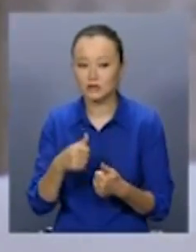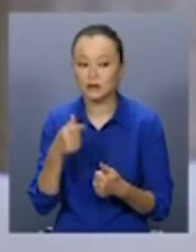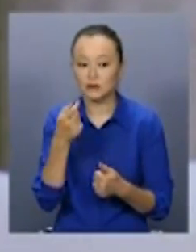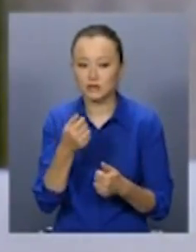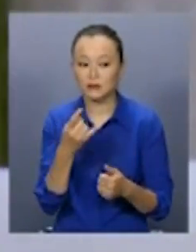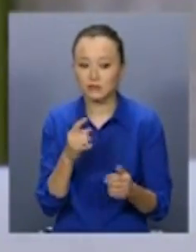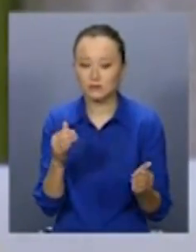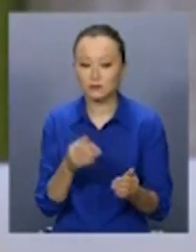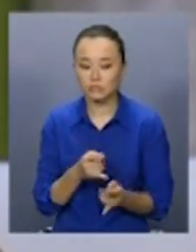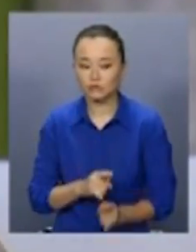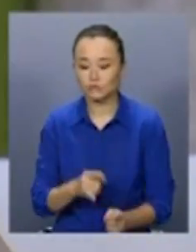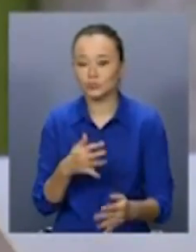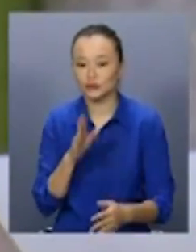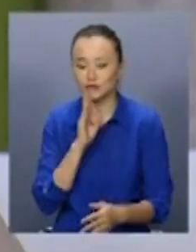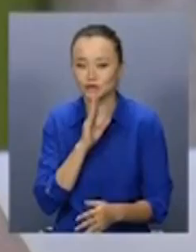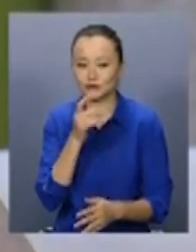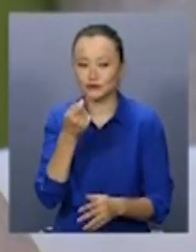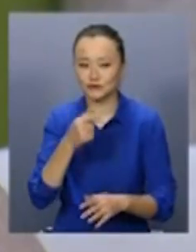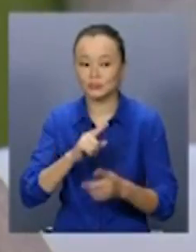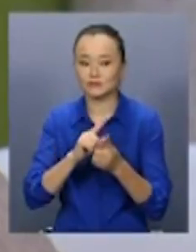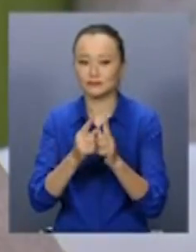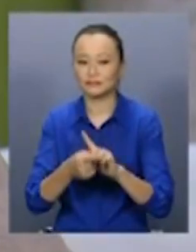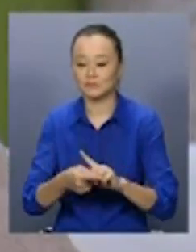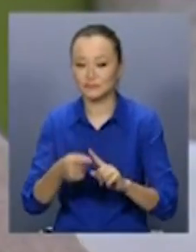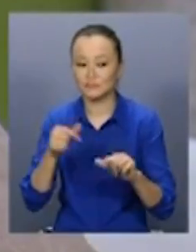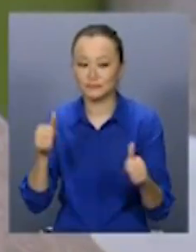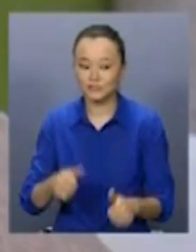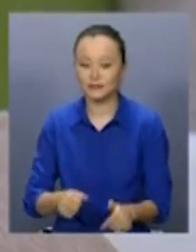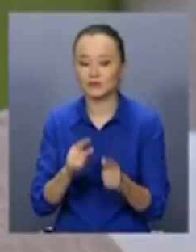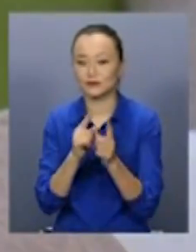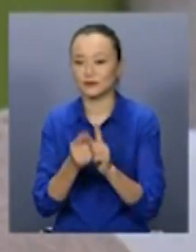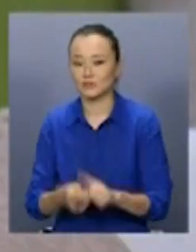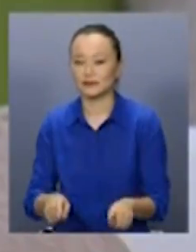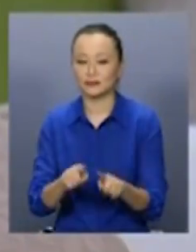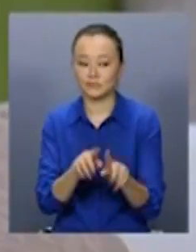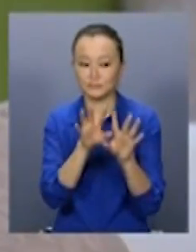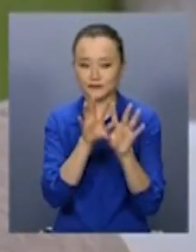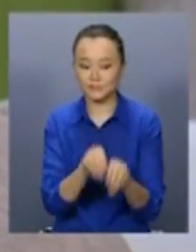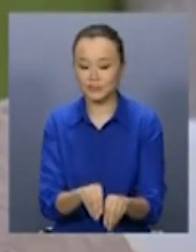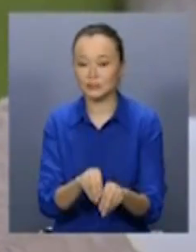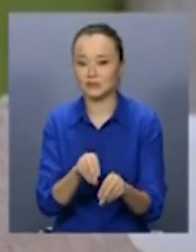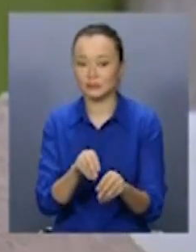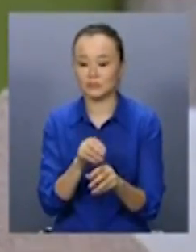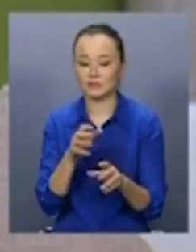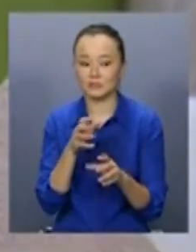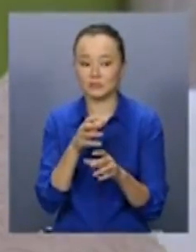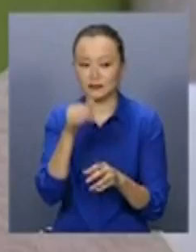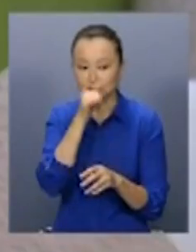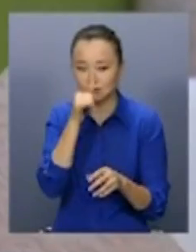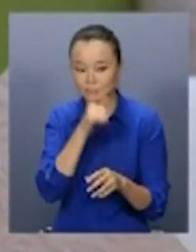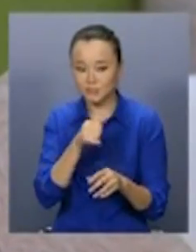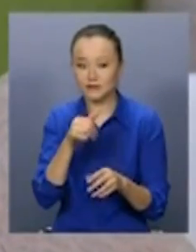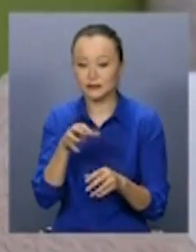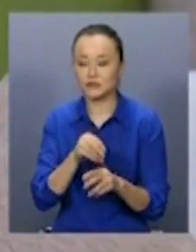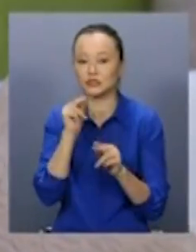бала босанғаннан кейін әйел адам кішкене өзгереді ғой. Фигура жақ деген сияқты, соның бәрін дұрыстай алмай мен шықпадым, шынымды